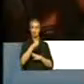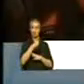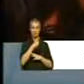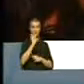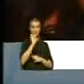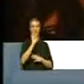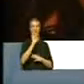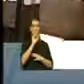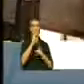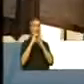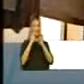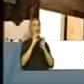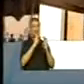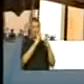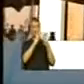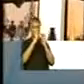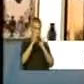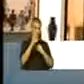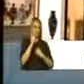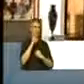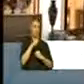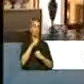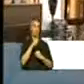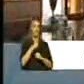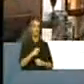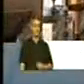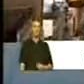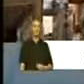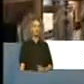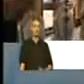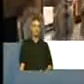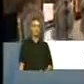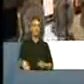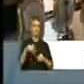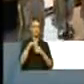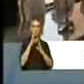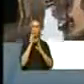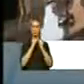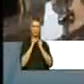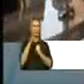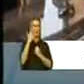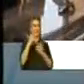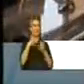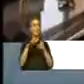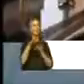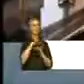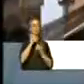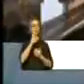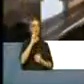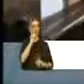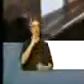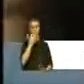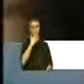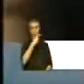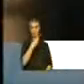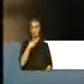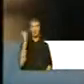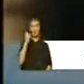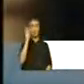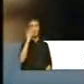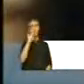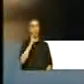של הערים, מה שהוא קורא the inner cities, אותם מערכת קשה מאוד של השחורים, והוא ממנה אדם שחור